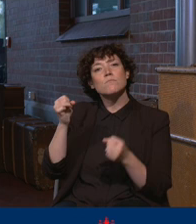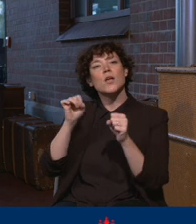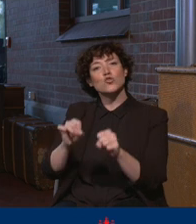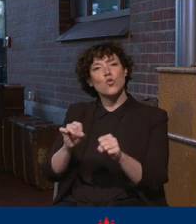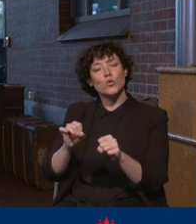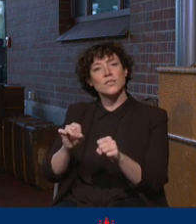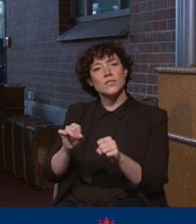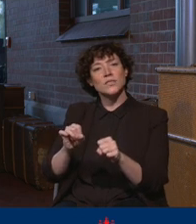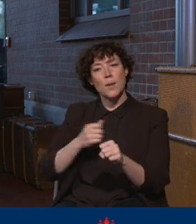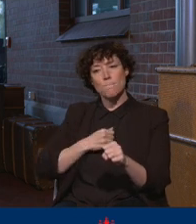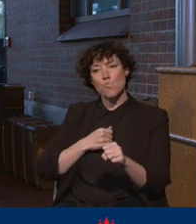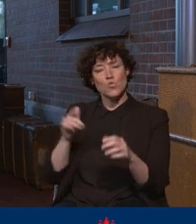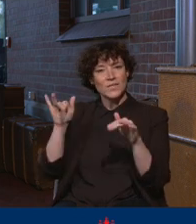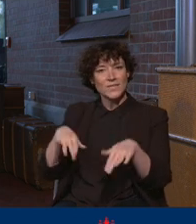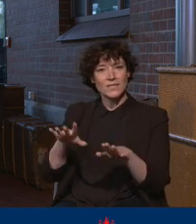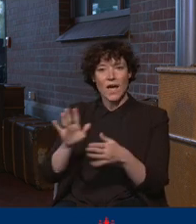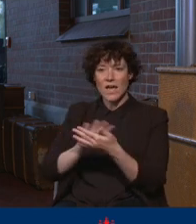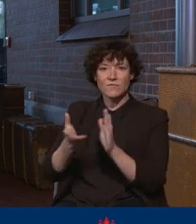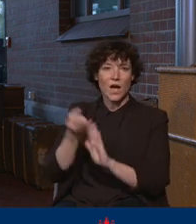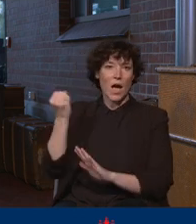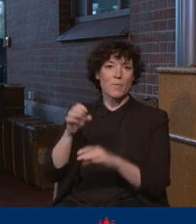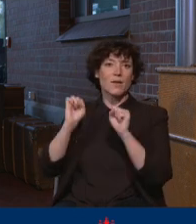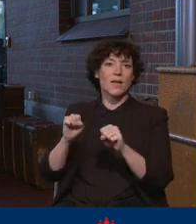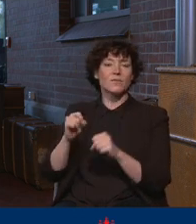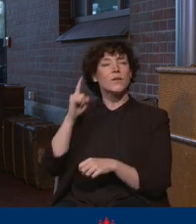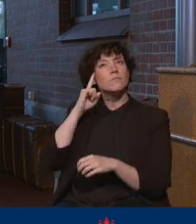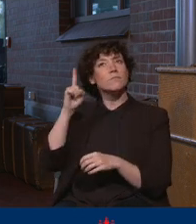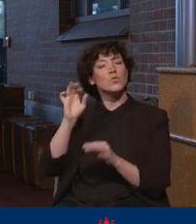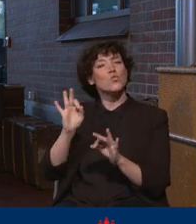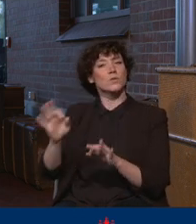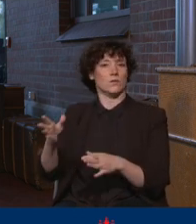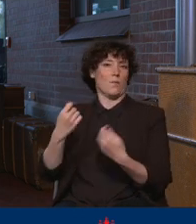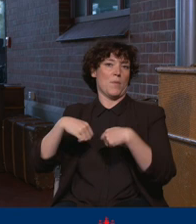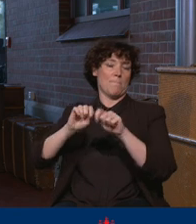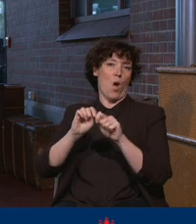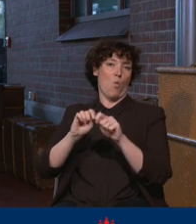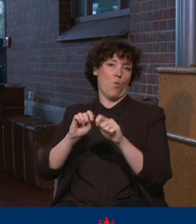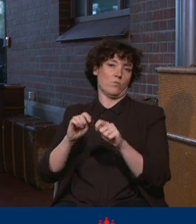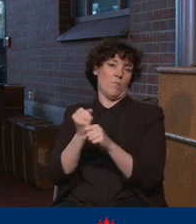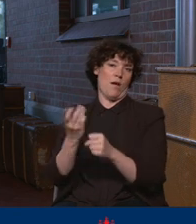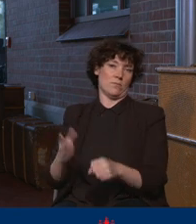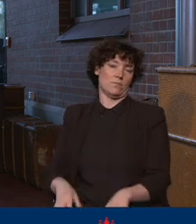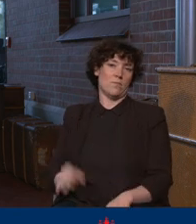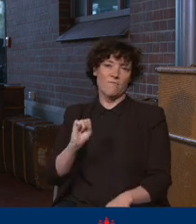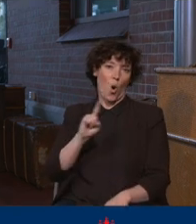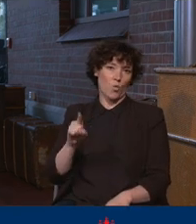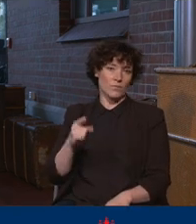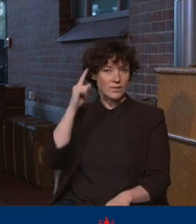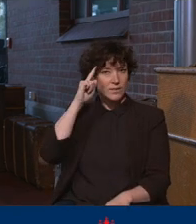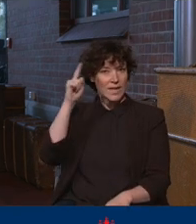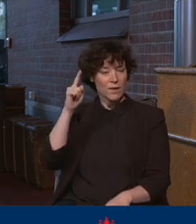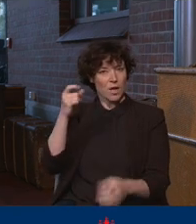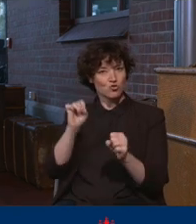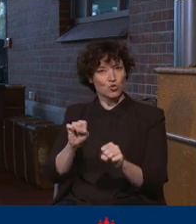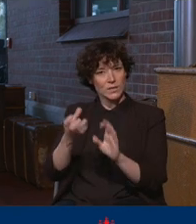der an dieser stelle ein schlüssige bebauung verhindert wer kann zu dieser frage vielleicht was sagen erhöhen bitteschön ich